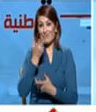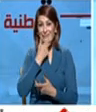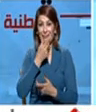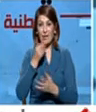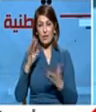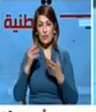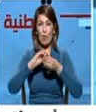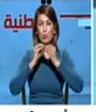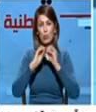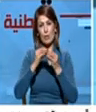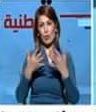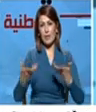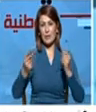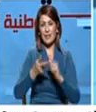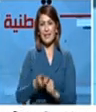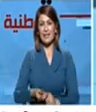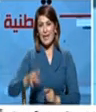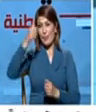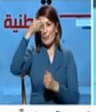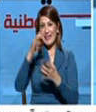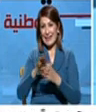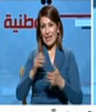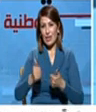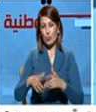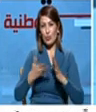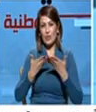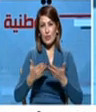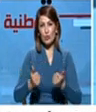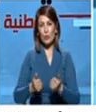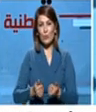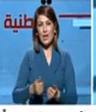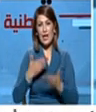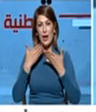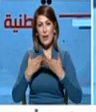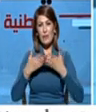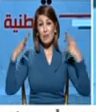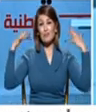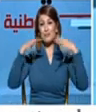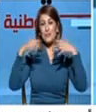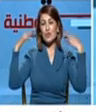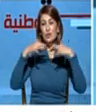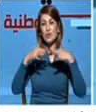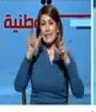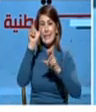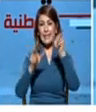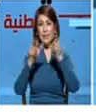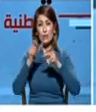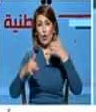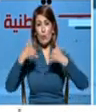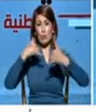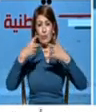صحيح كمان اه اليوم تم اه ضغط كبير على الشباب اه